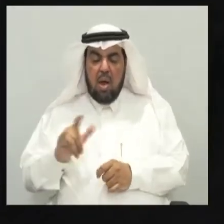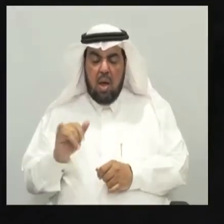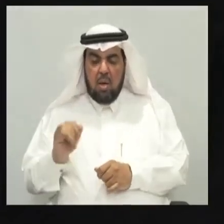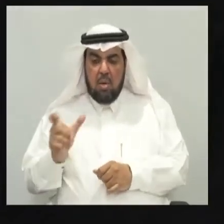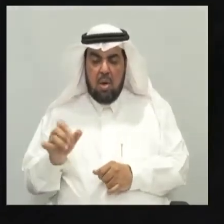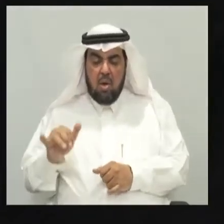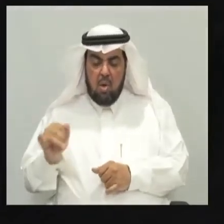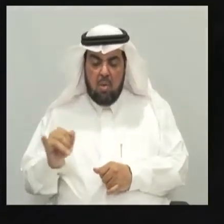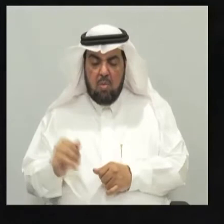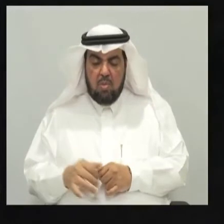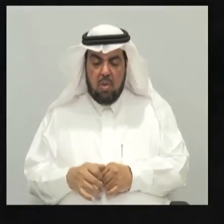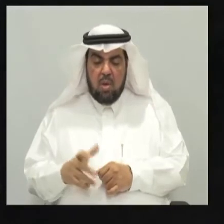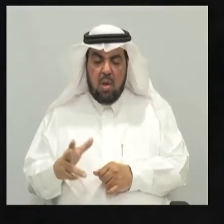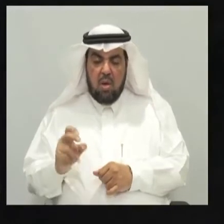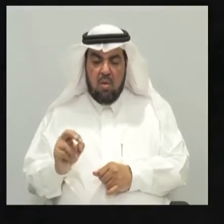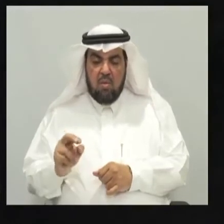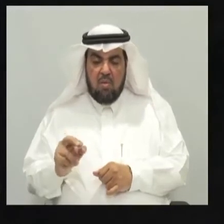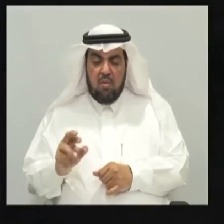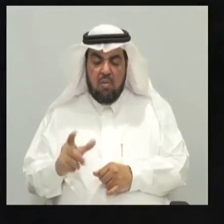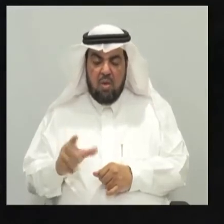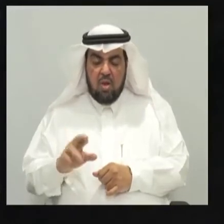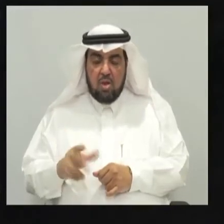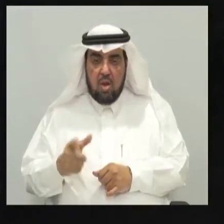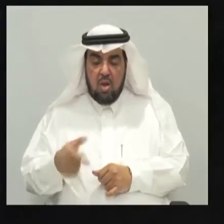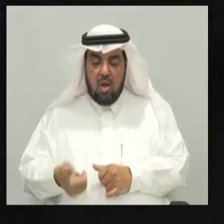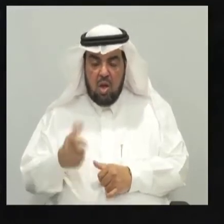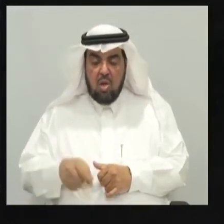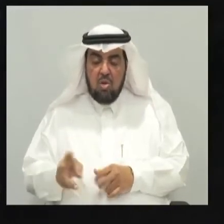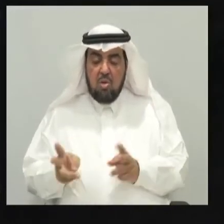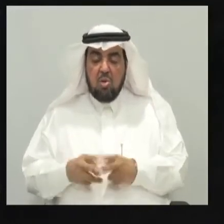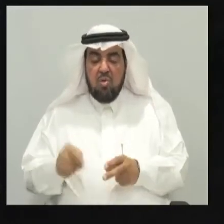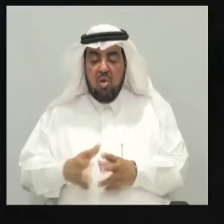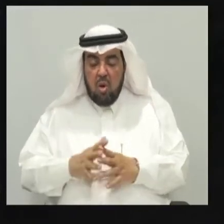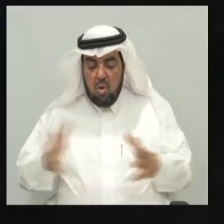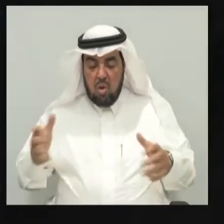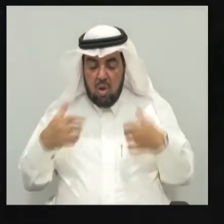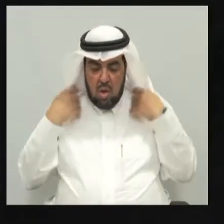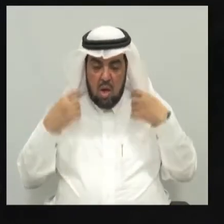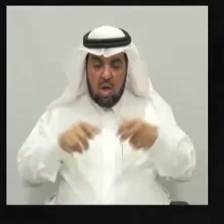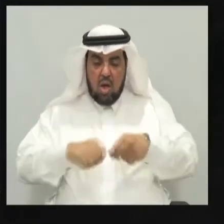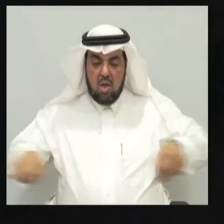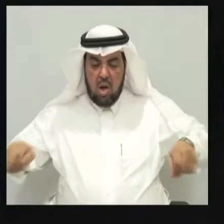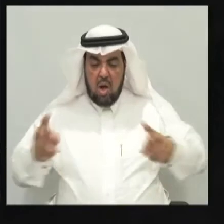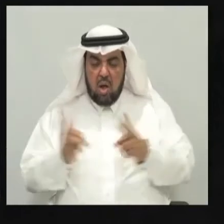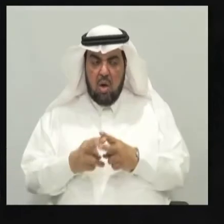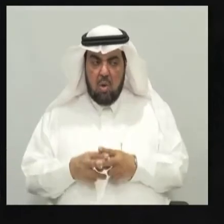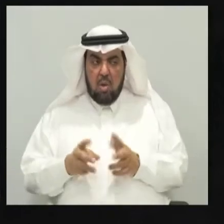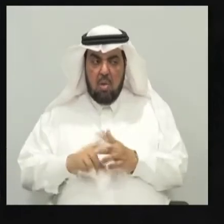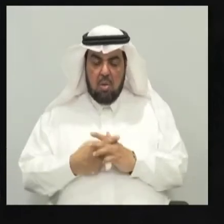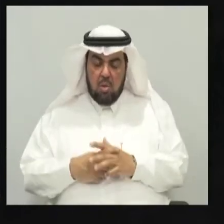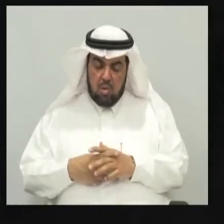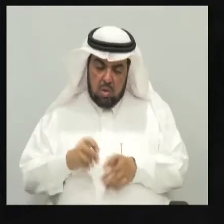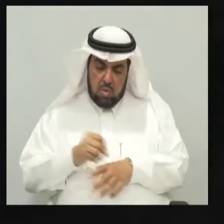حياتنا الفلزات موجودة بكثرة. الكهرباء، أسلاك الكهرباء مصنوعة من عنصر ماذا؟ من